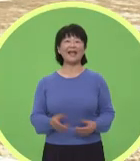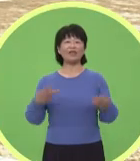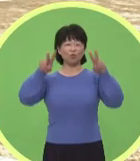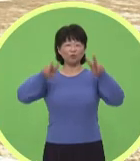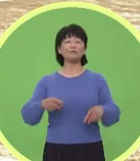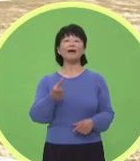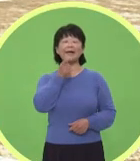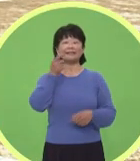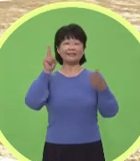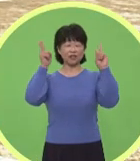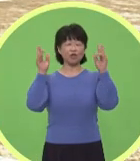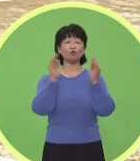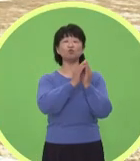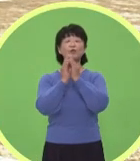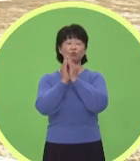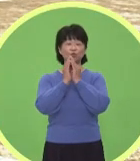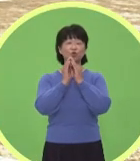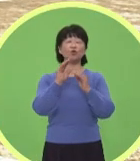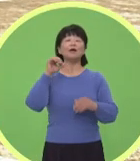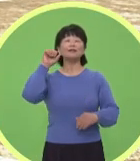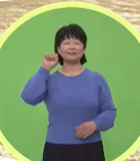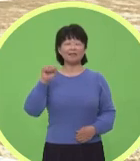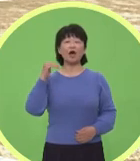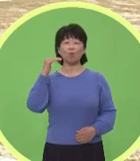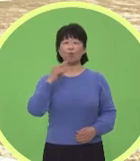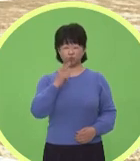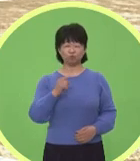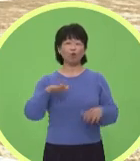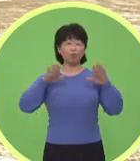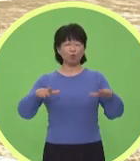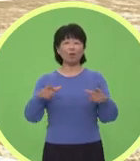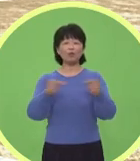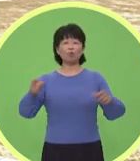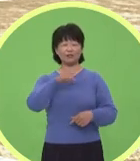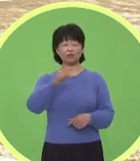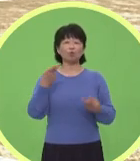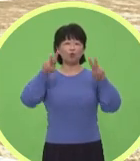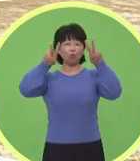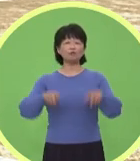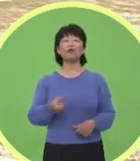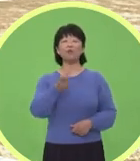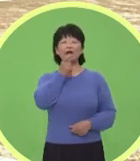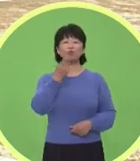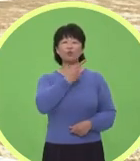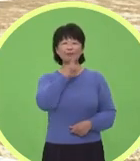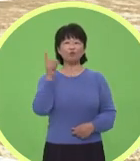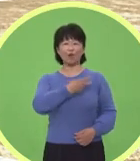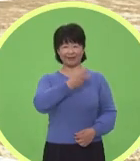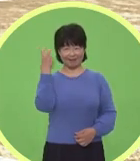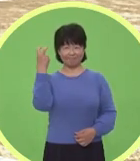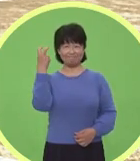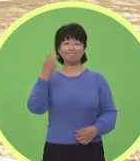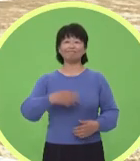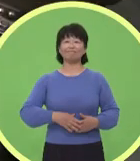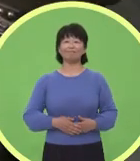広島の製紙会社チューリップの佐古です。今日は日本一の広島針の秘密を発